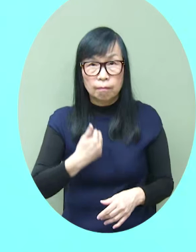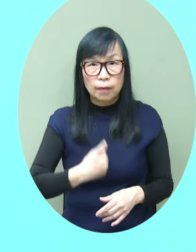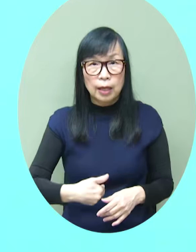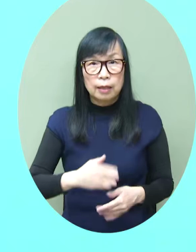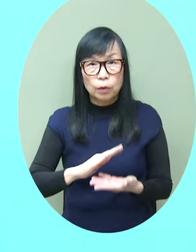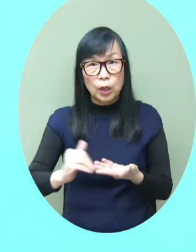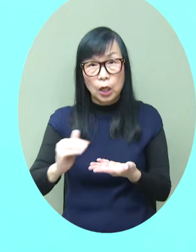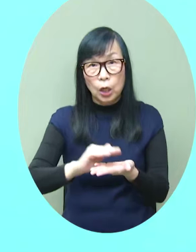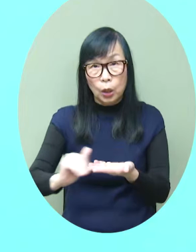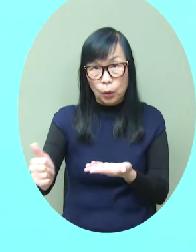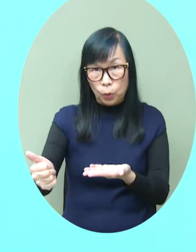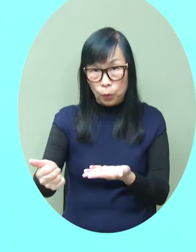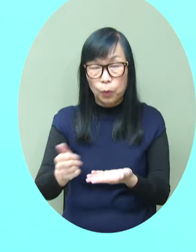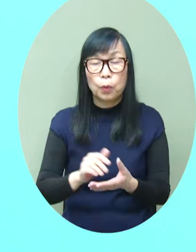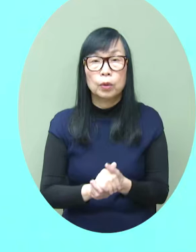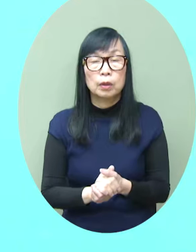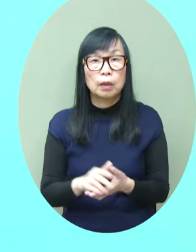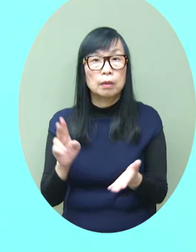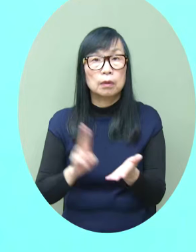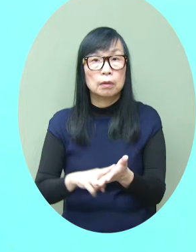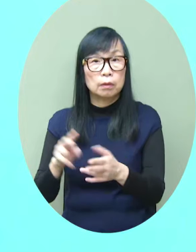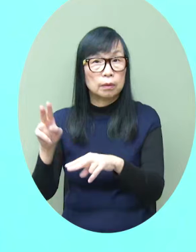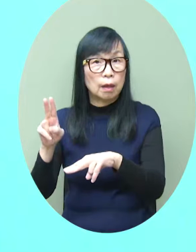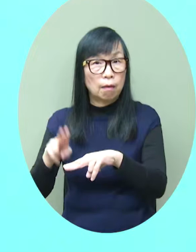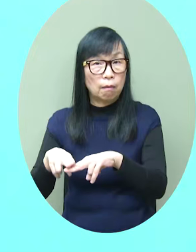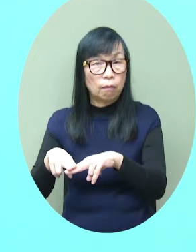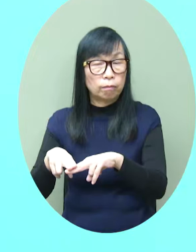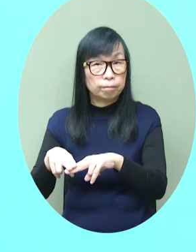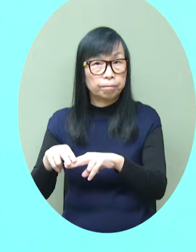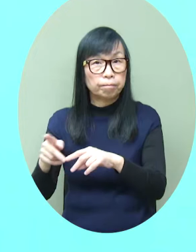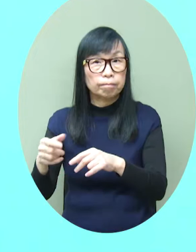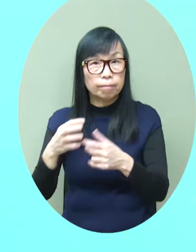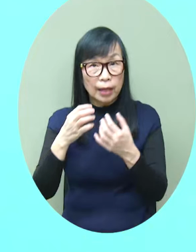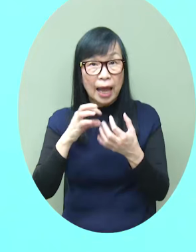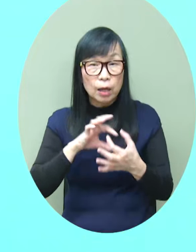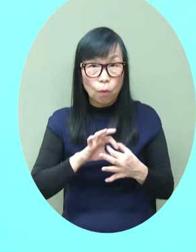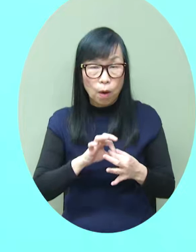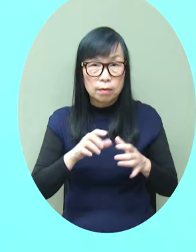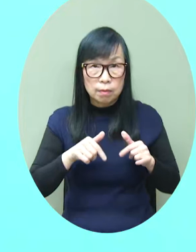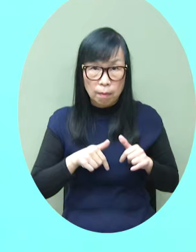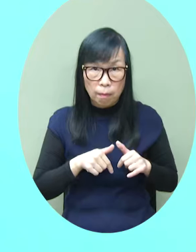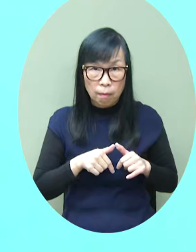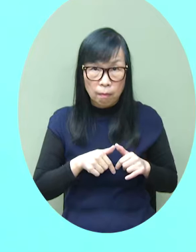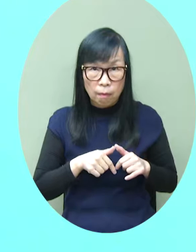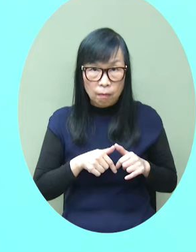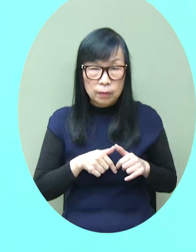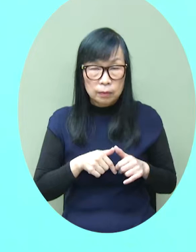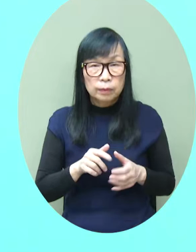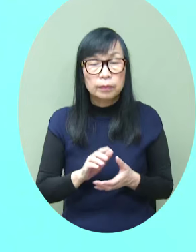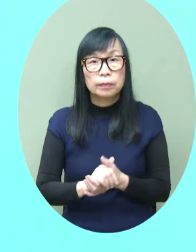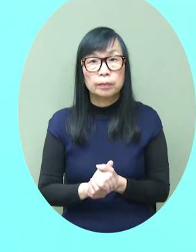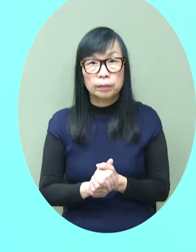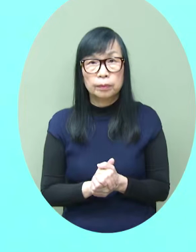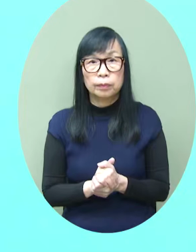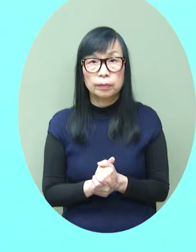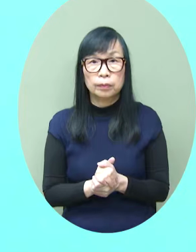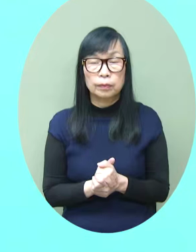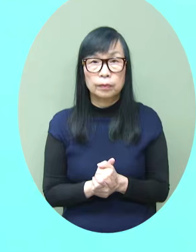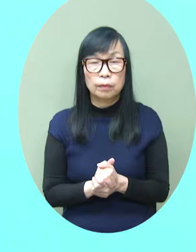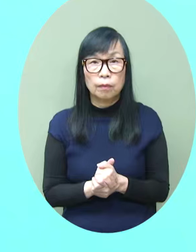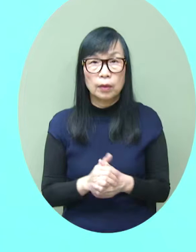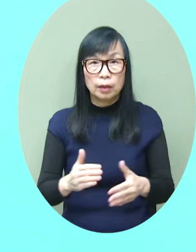廉潔，所以我相信中央的如果是關心都是這個出發點。